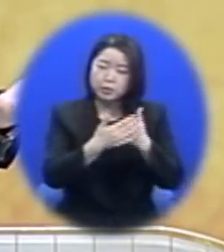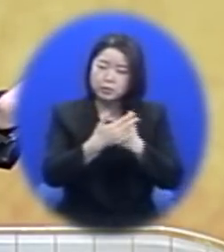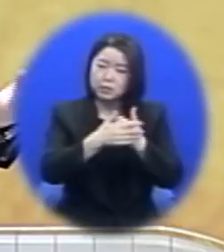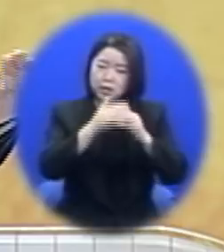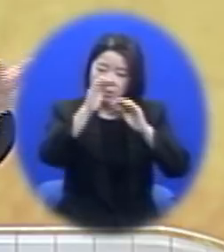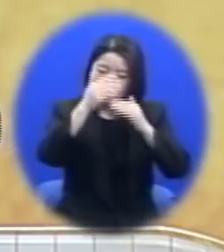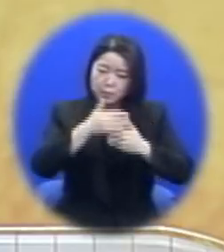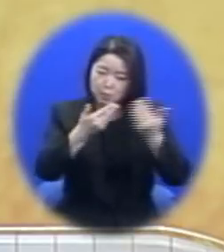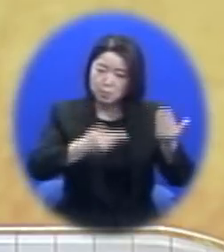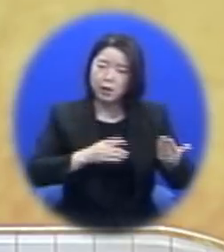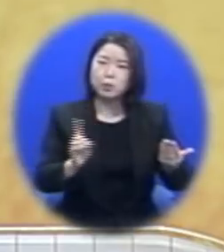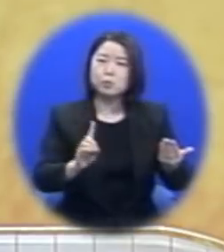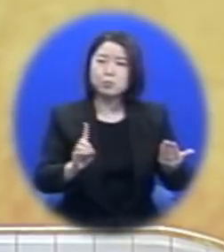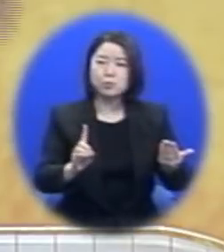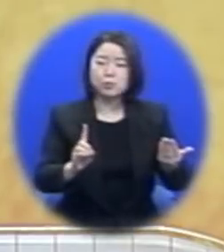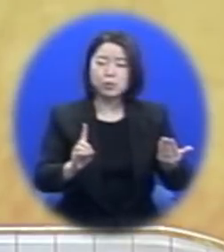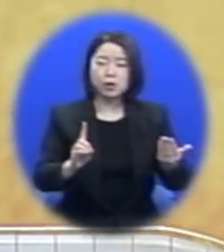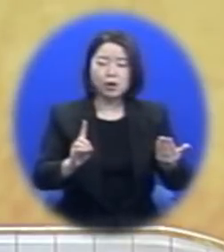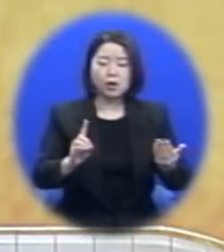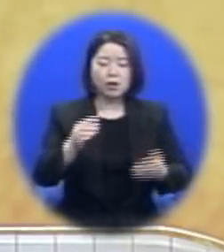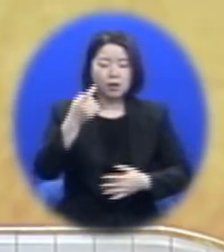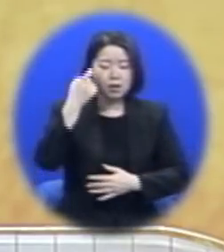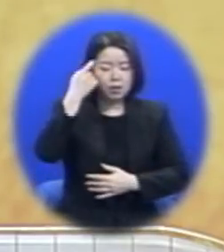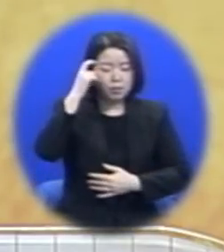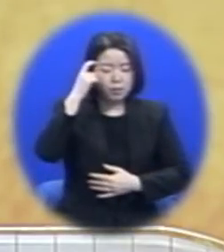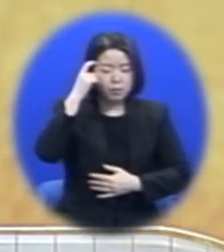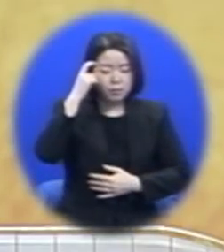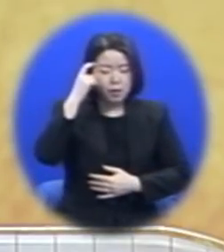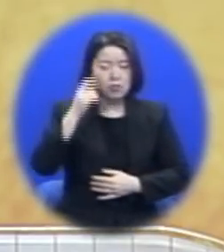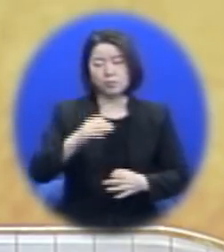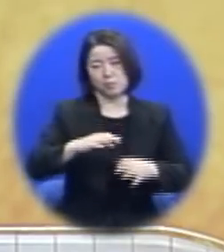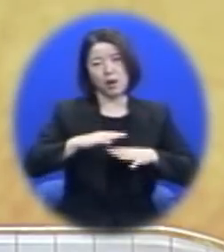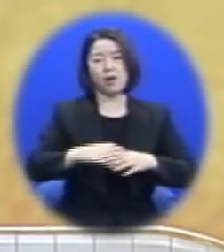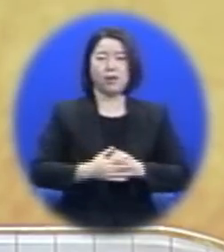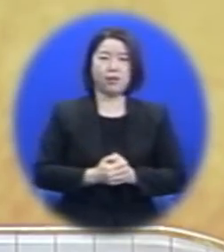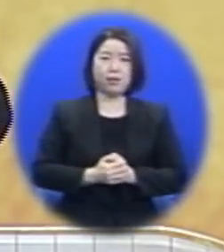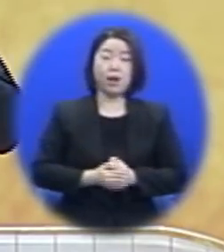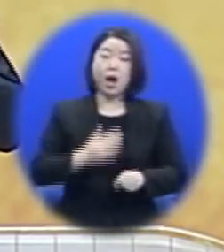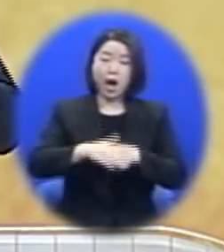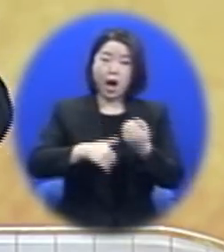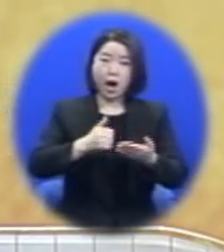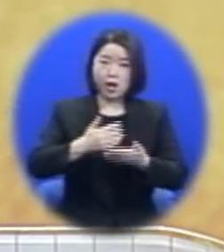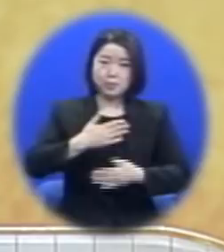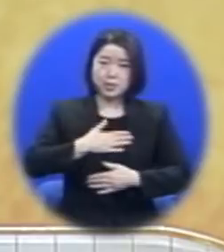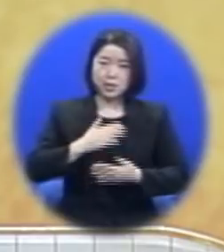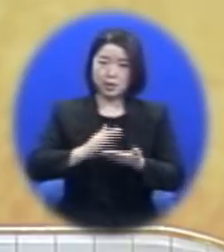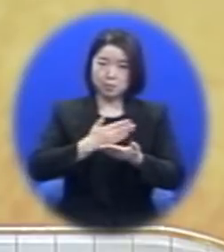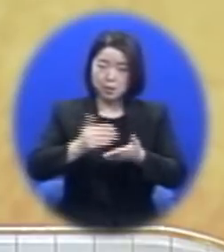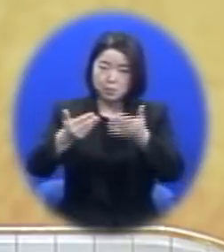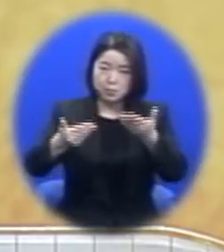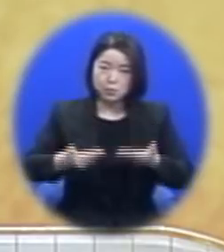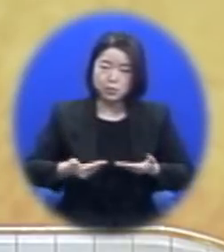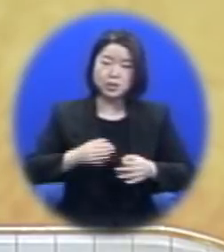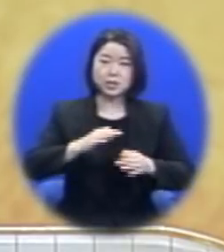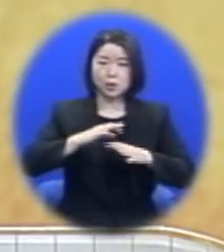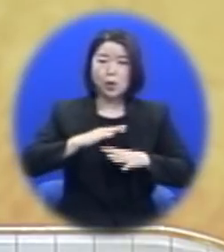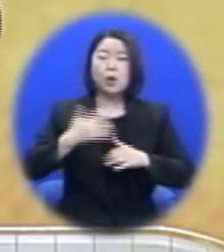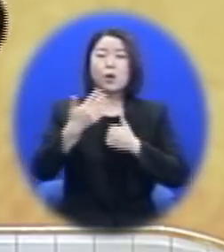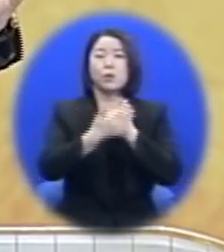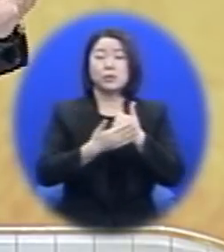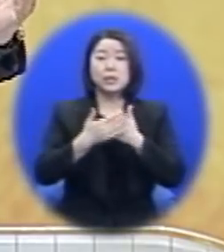받았습니까? 그렇게 돌아보고는 깜짝 놀랐어요. 하나님께서 제게 베푸신 가장 놀라운 은혜가 다